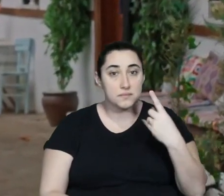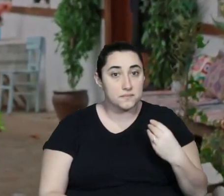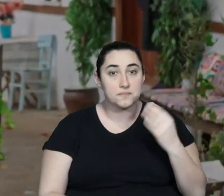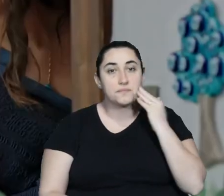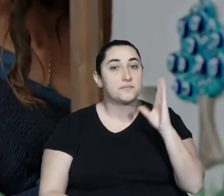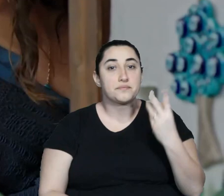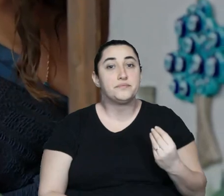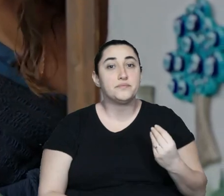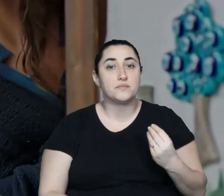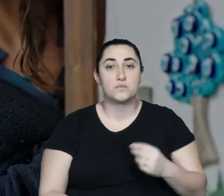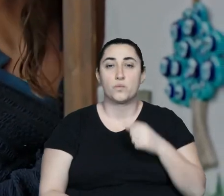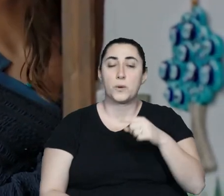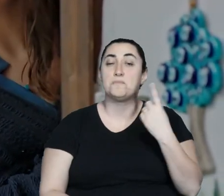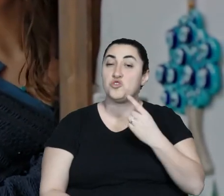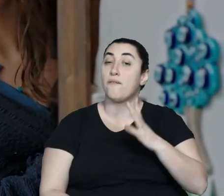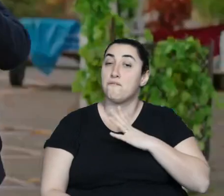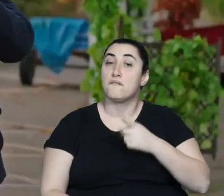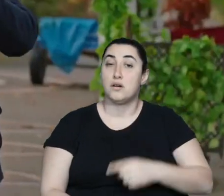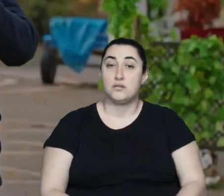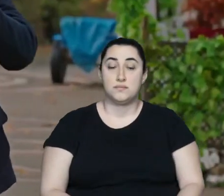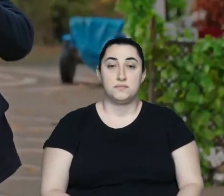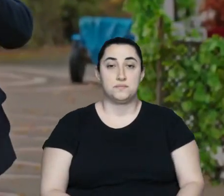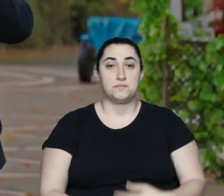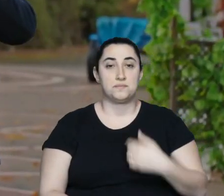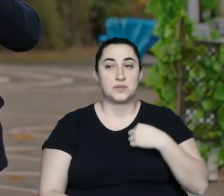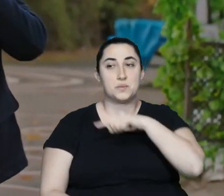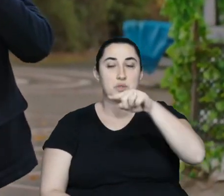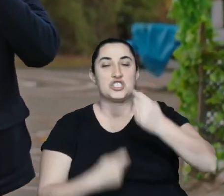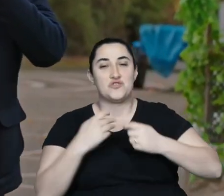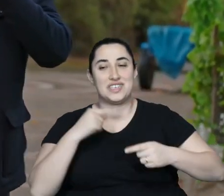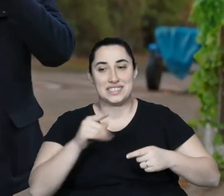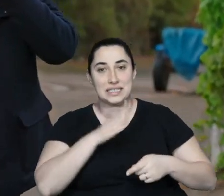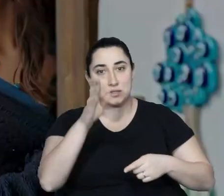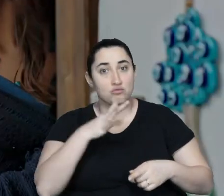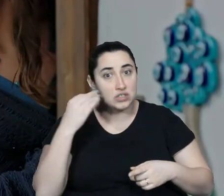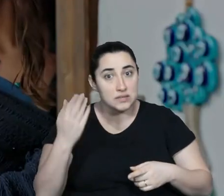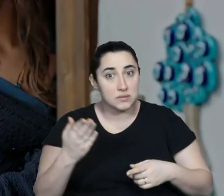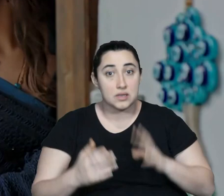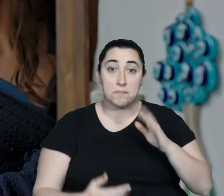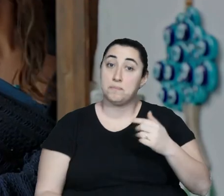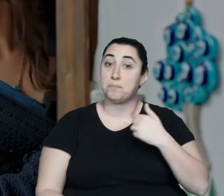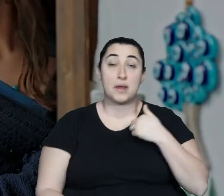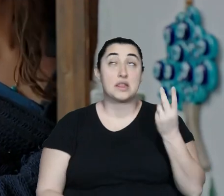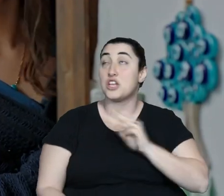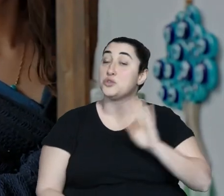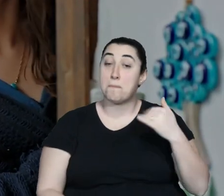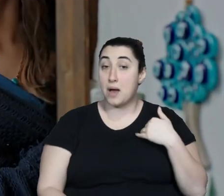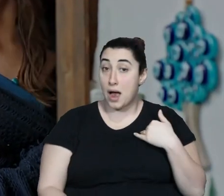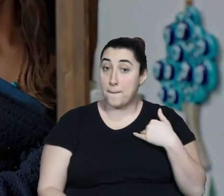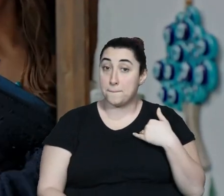Nasılsınız, ninem nasıl? Bunda bir iş var ya. Benim o taraflarda bir işim olacaktı, size uğrayacağım müsaitseniz. Ama benden